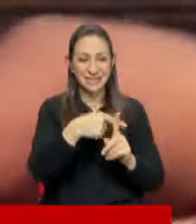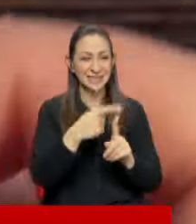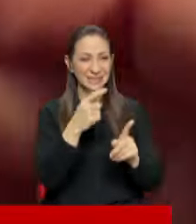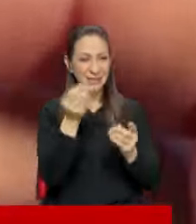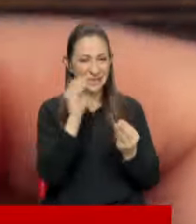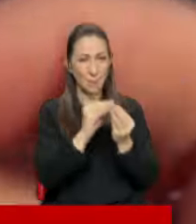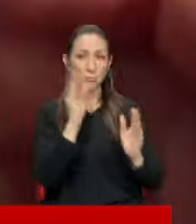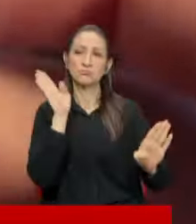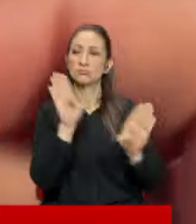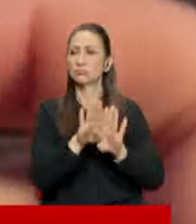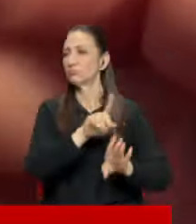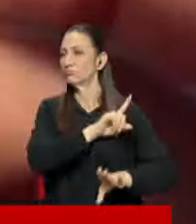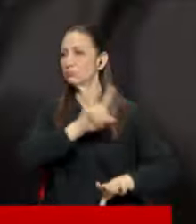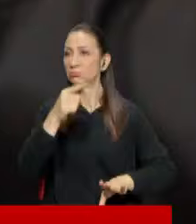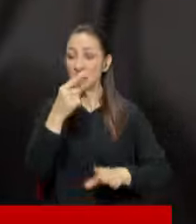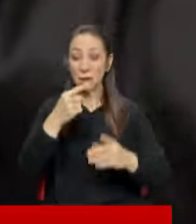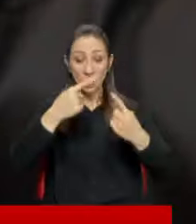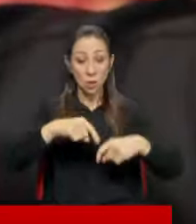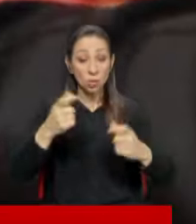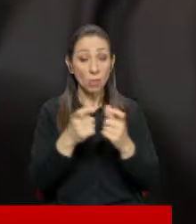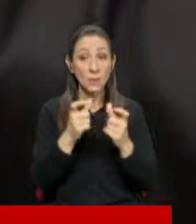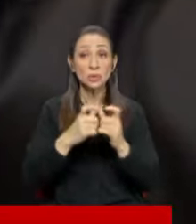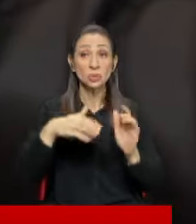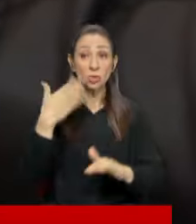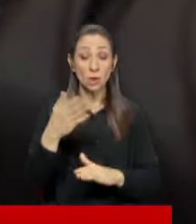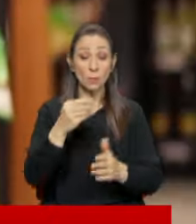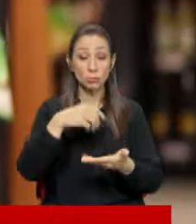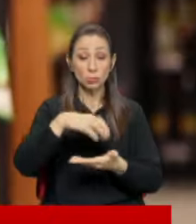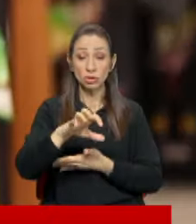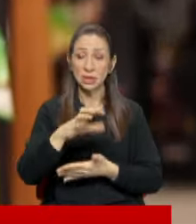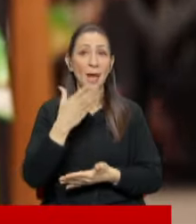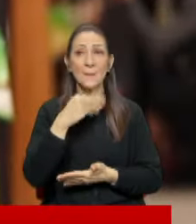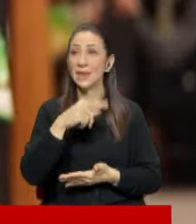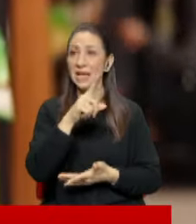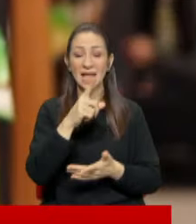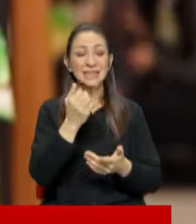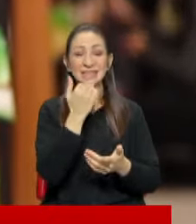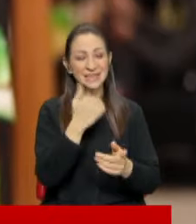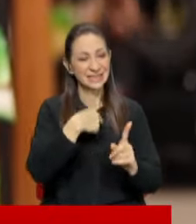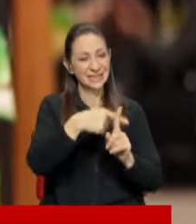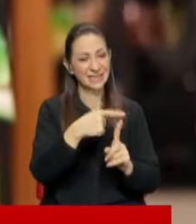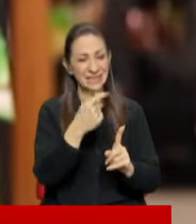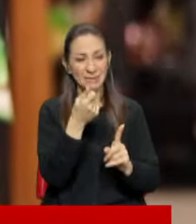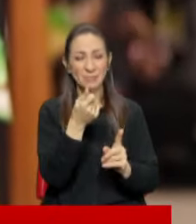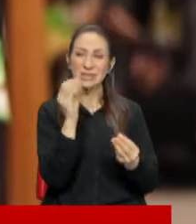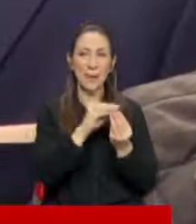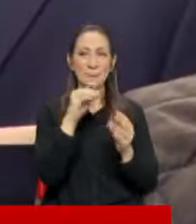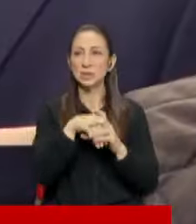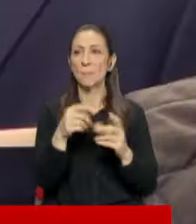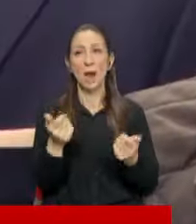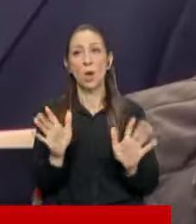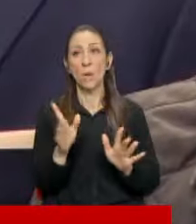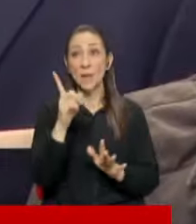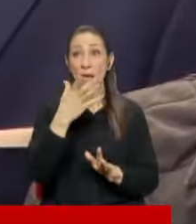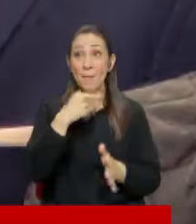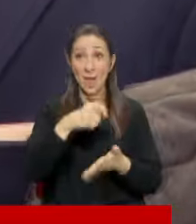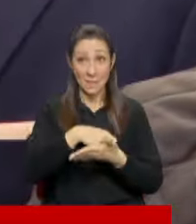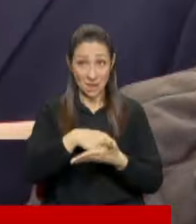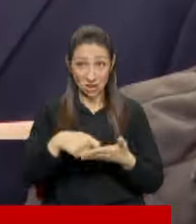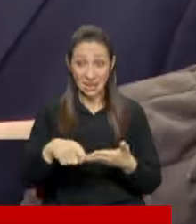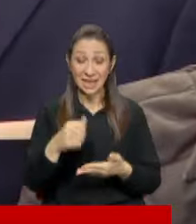kapıyı kapatmıştı Erdoğan. Kabine toplantısı sonrası da bütçede emekliye seyyanen zam için para yok mesajı verdi. Bir emekli